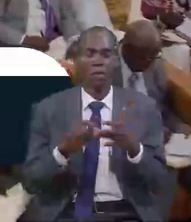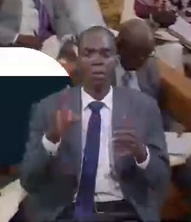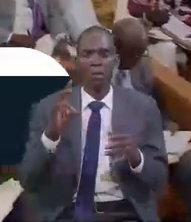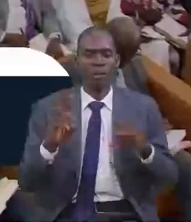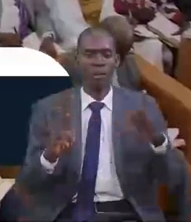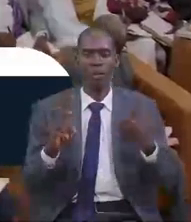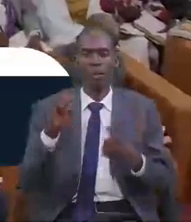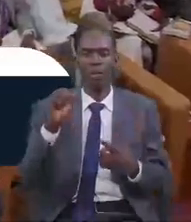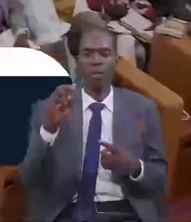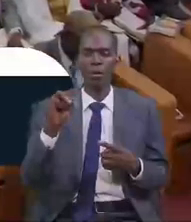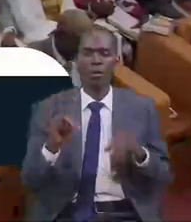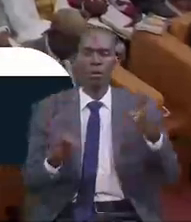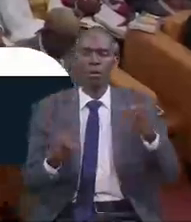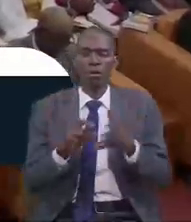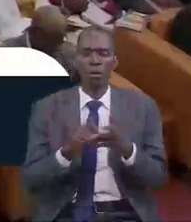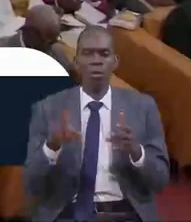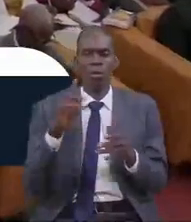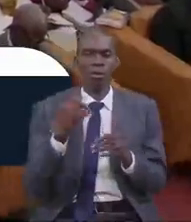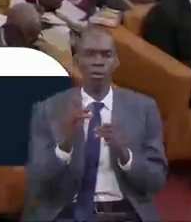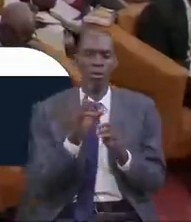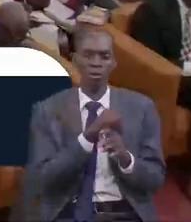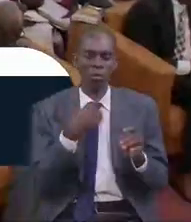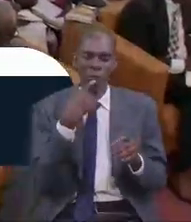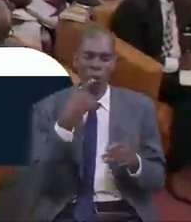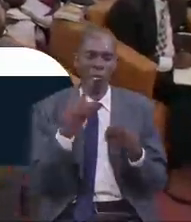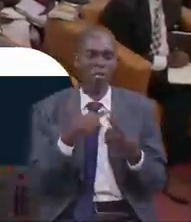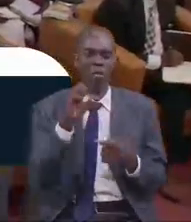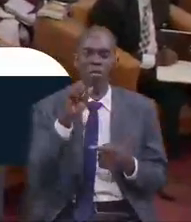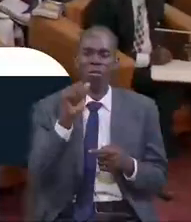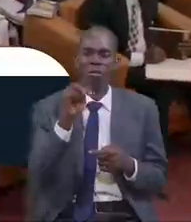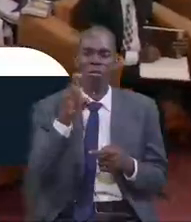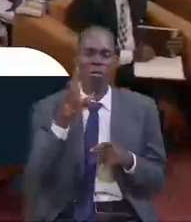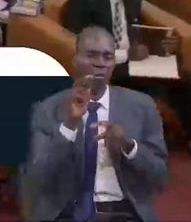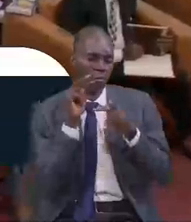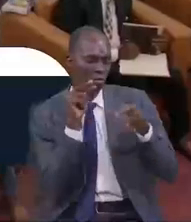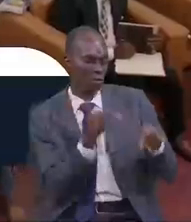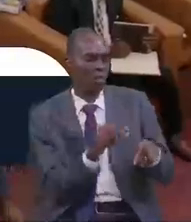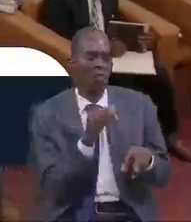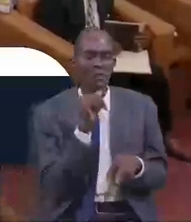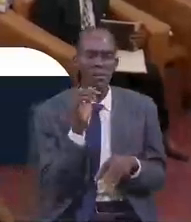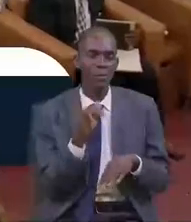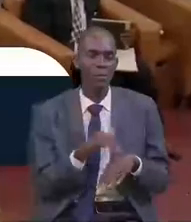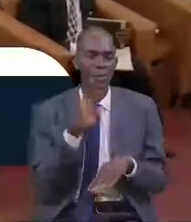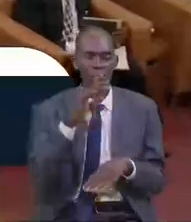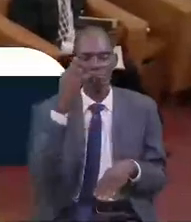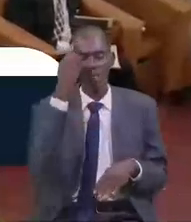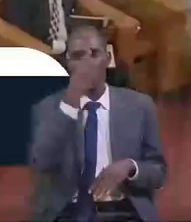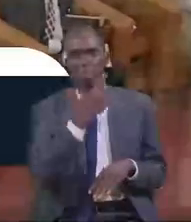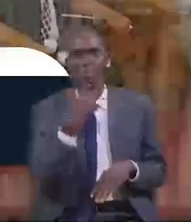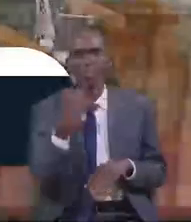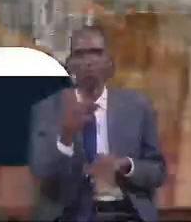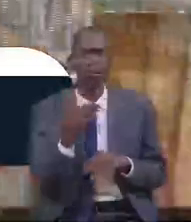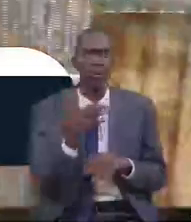1 Samuel 16, verset 7. Et l'Éternel dit à Samuel, « Ne prends point garde à son apparence ou